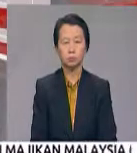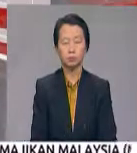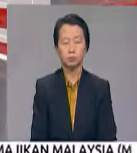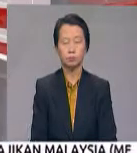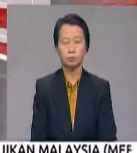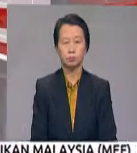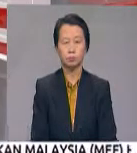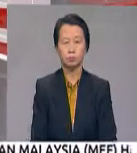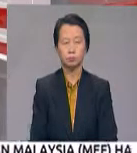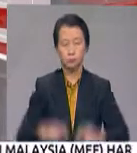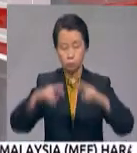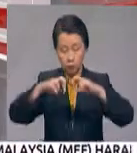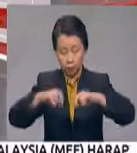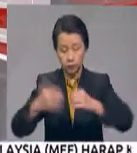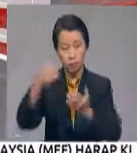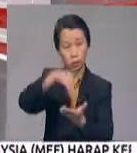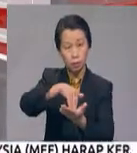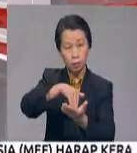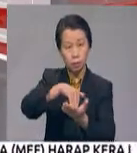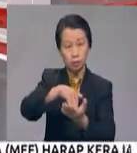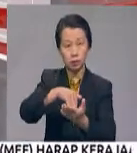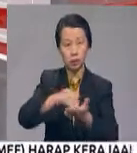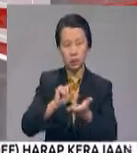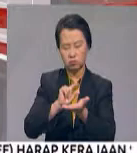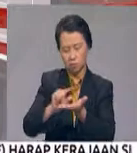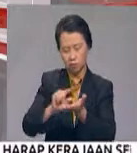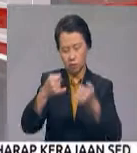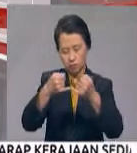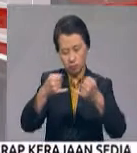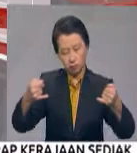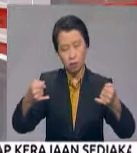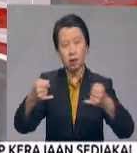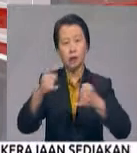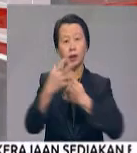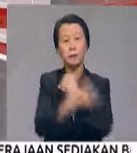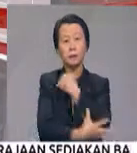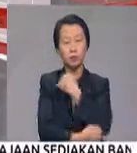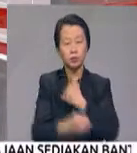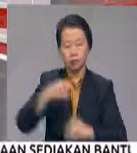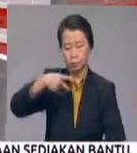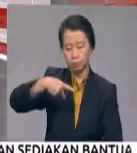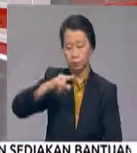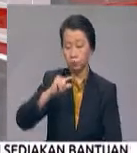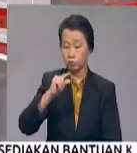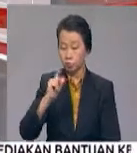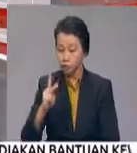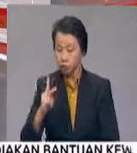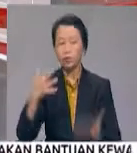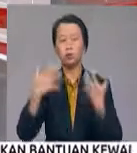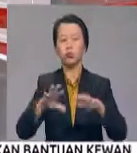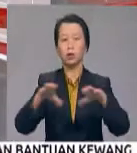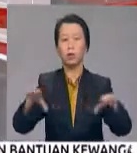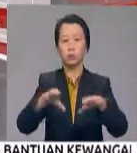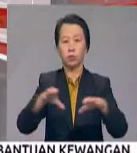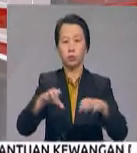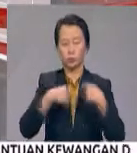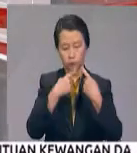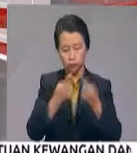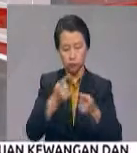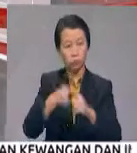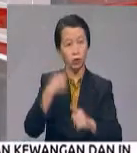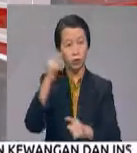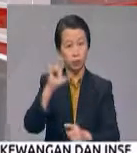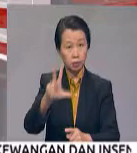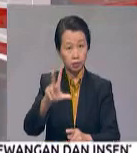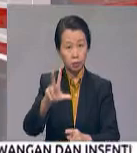bertemu kembali kajian semula terhadap pendapatan garis kemiskinan pgk Nasional telah mula dilaksana sejak Mac lalu